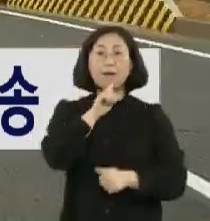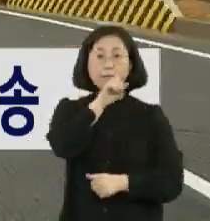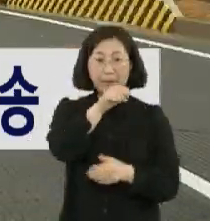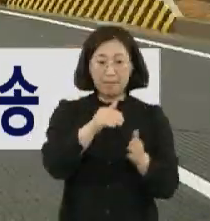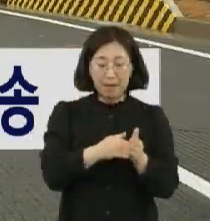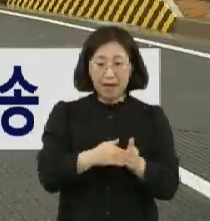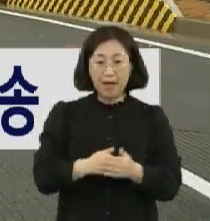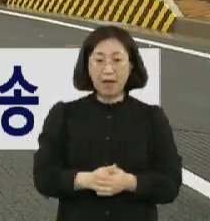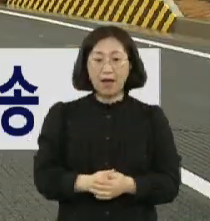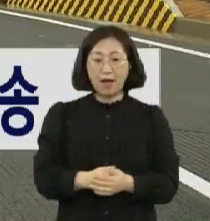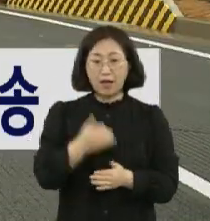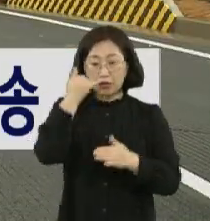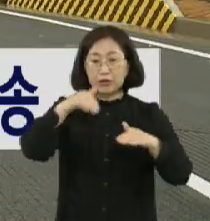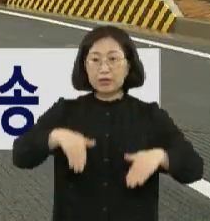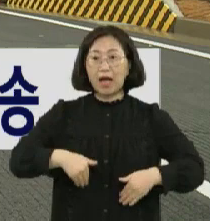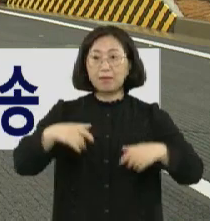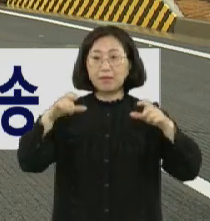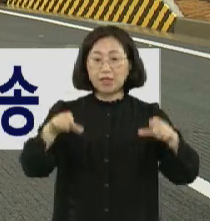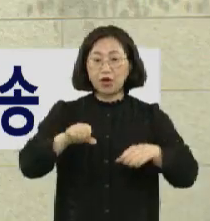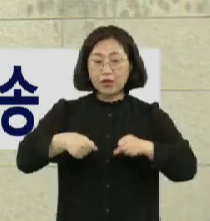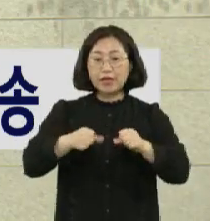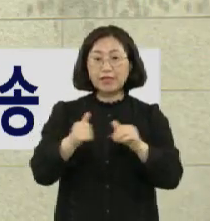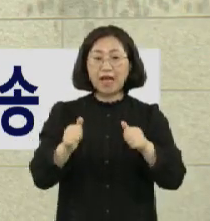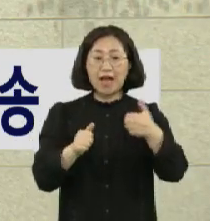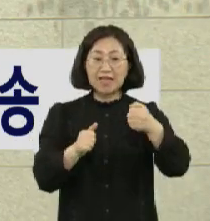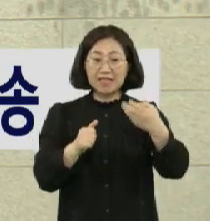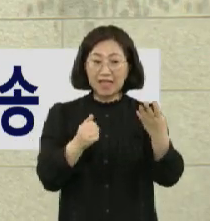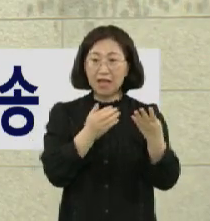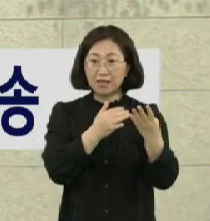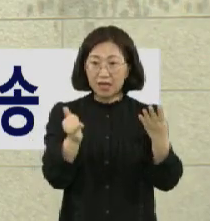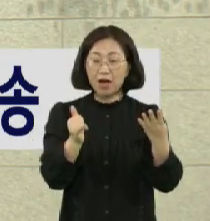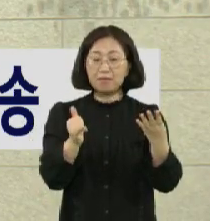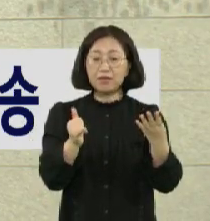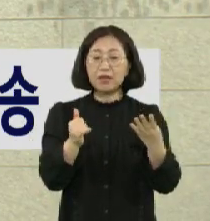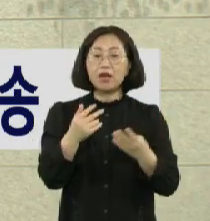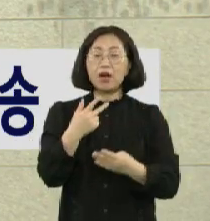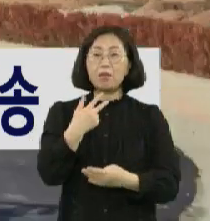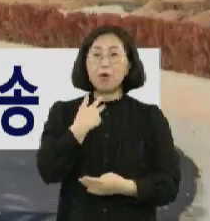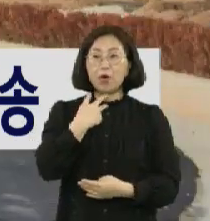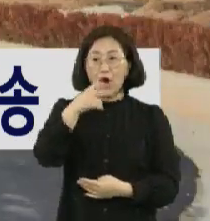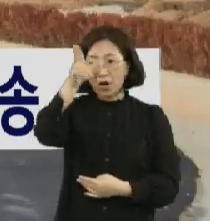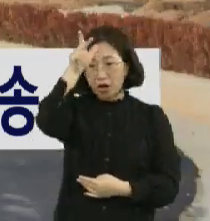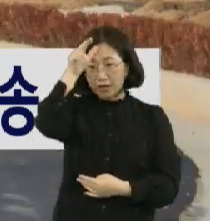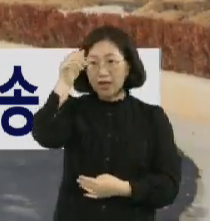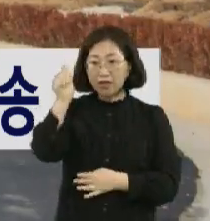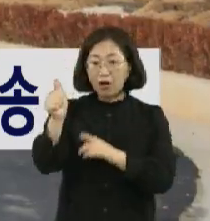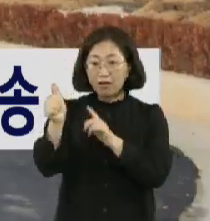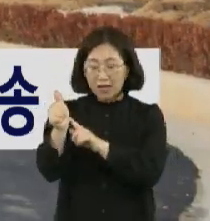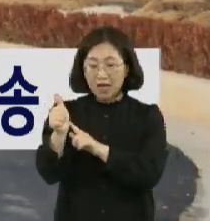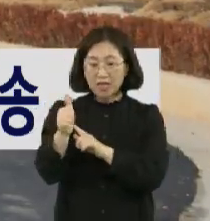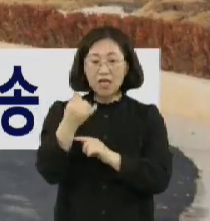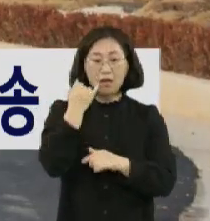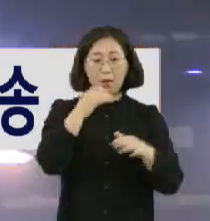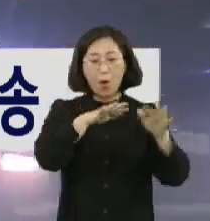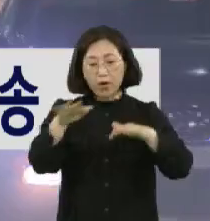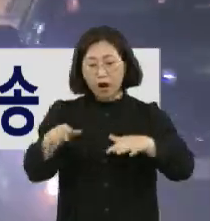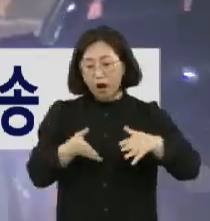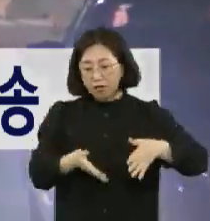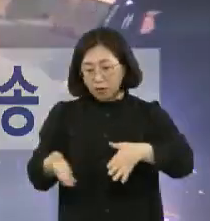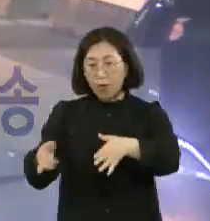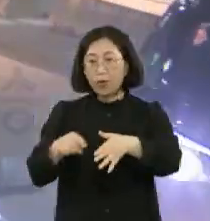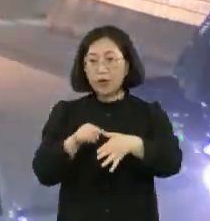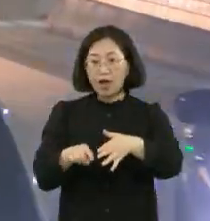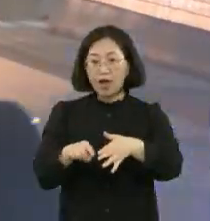제기했습니다. 충남 지역 이륜차 운전자 54명은 보령 경찰서장이 보령 해저 터널에서 이륜 차량